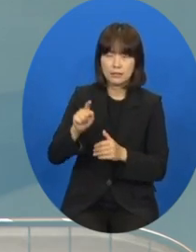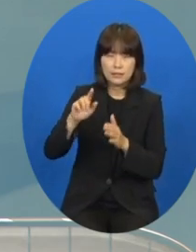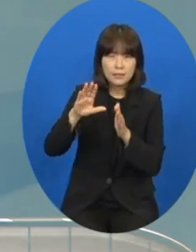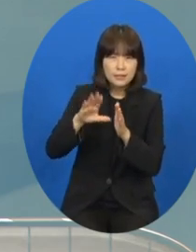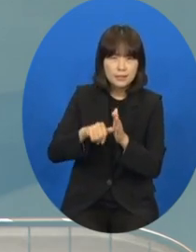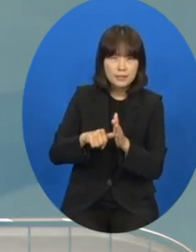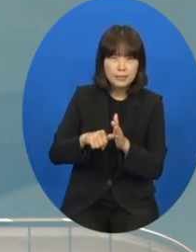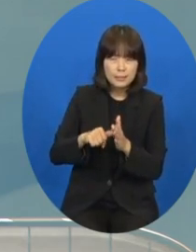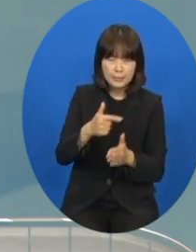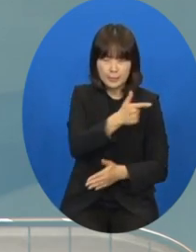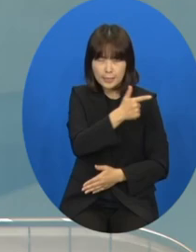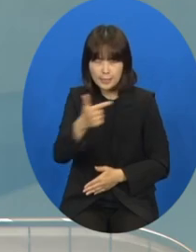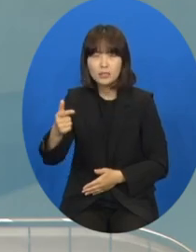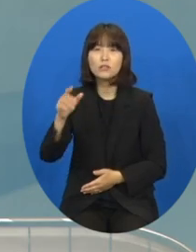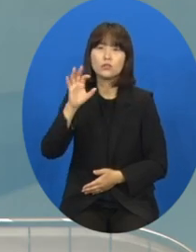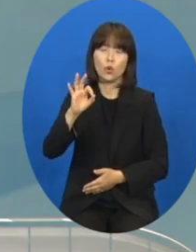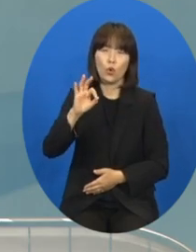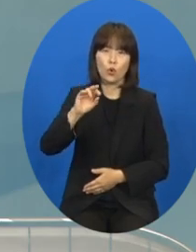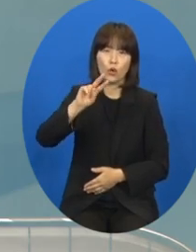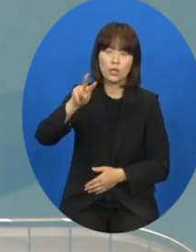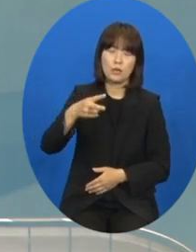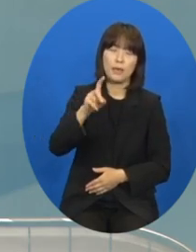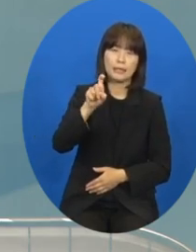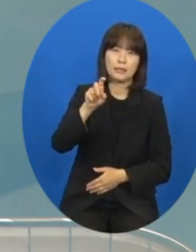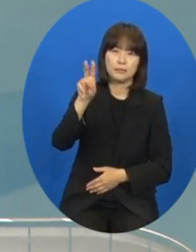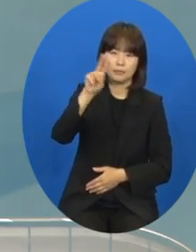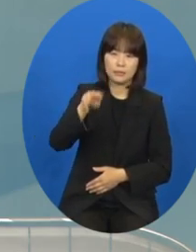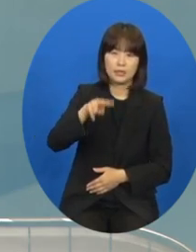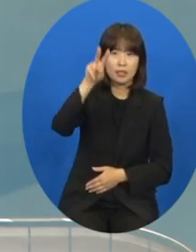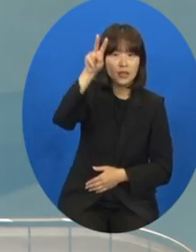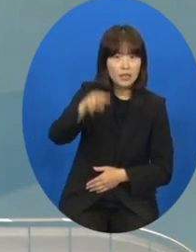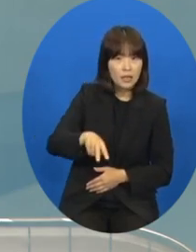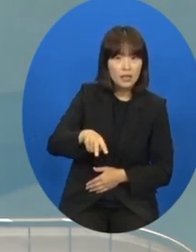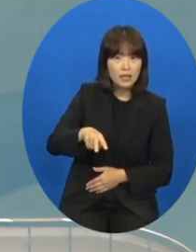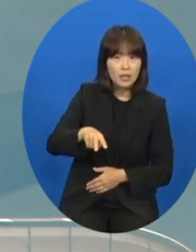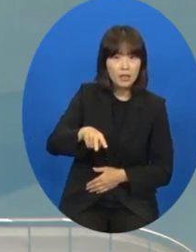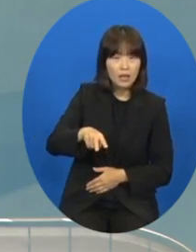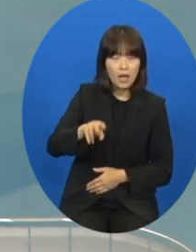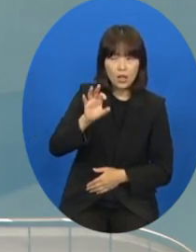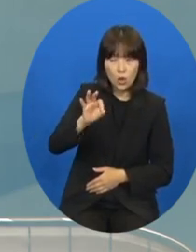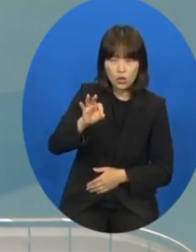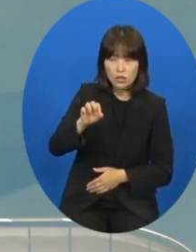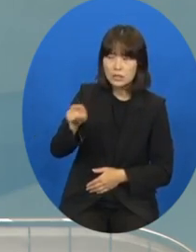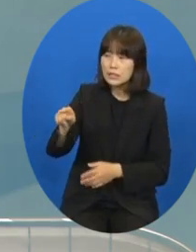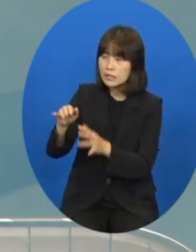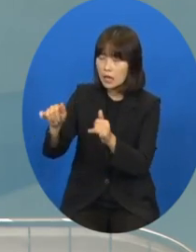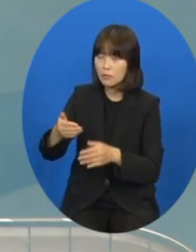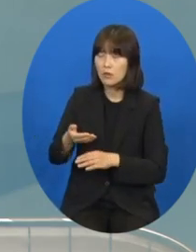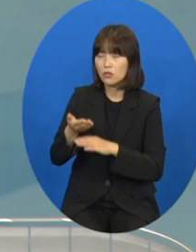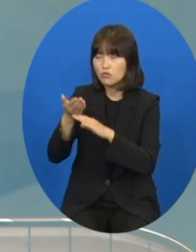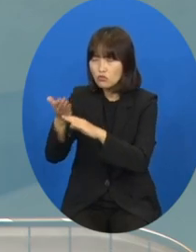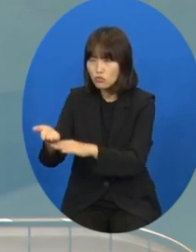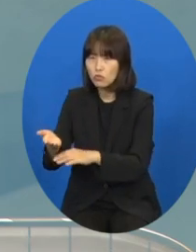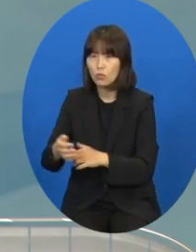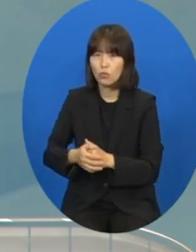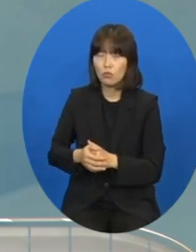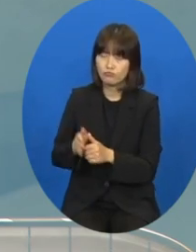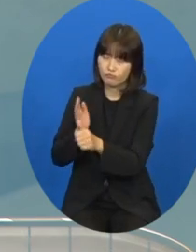당시로는 거금입니다. 210달러에 해당되는 그런 금전을 그에게 건네주면서 부탁을